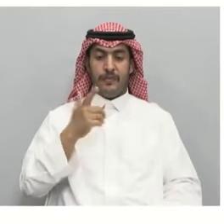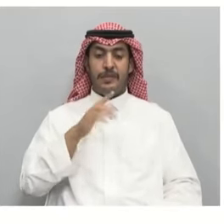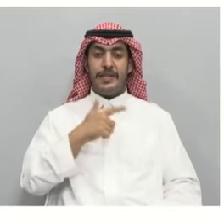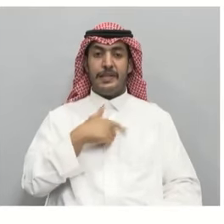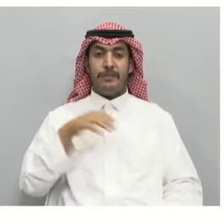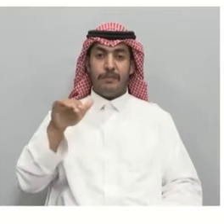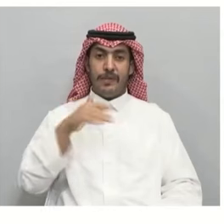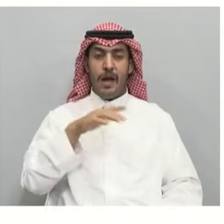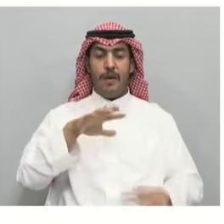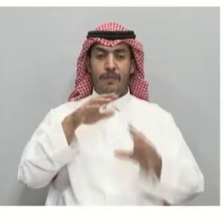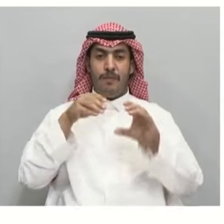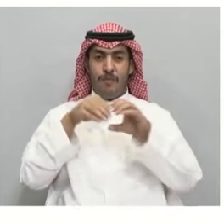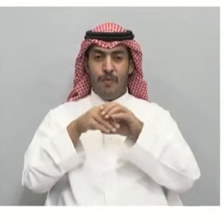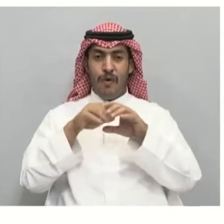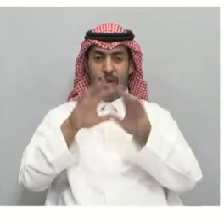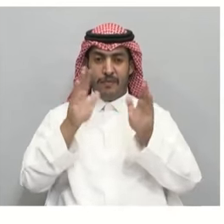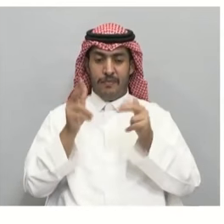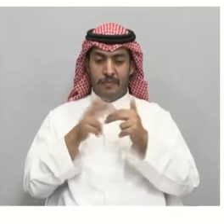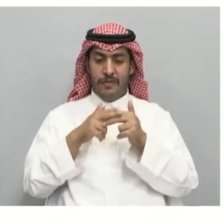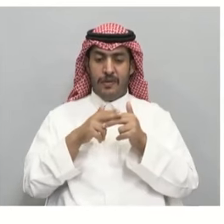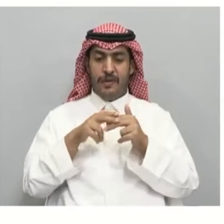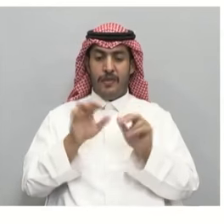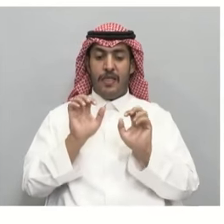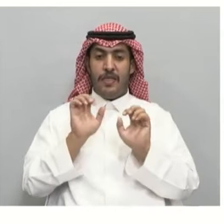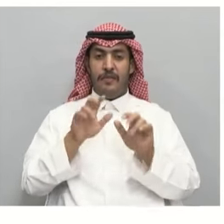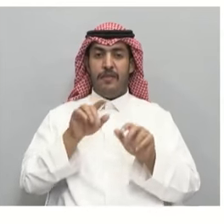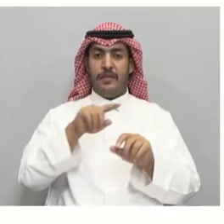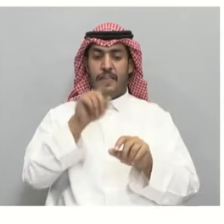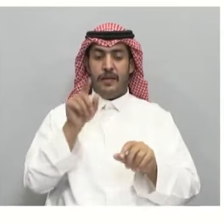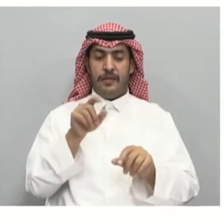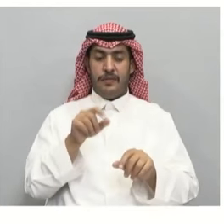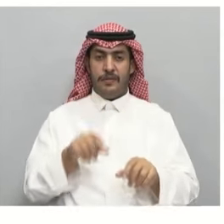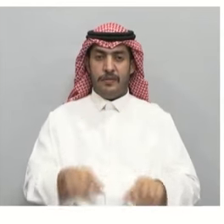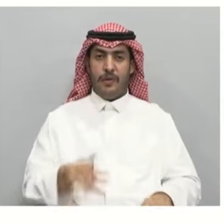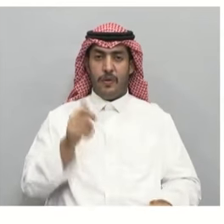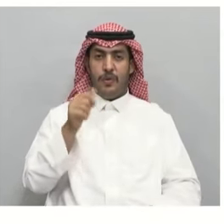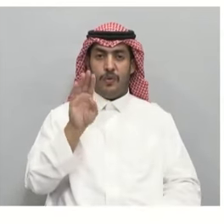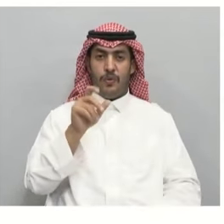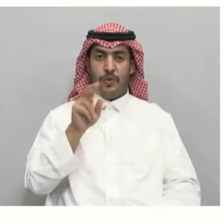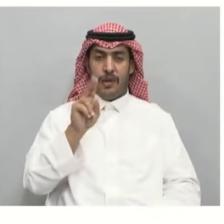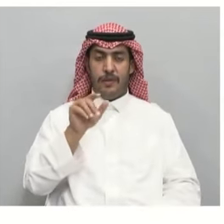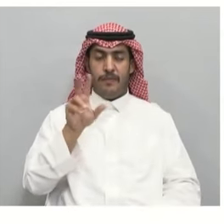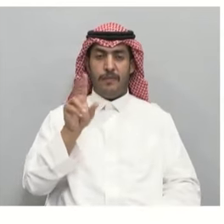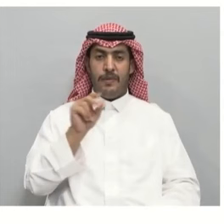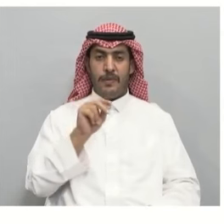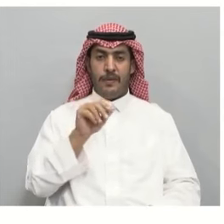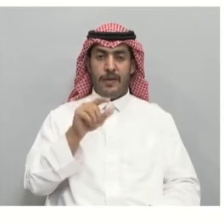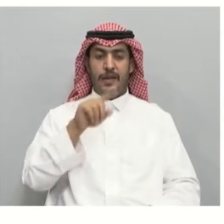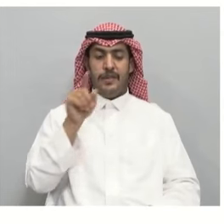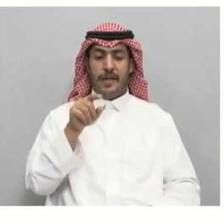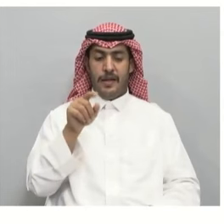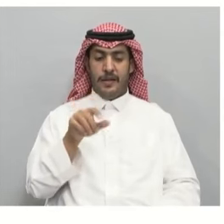المسار المغلق طيب مسار مغلق يتدفق فيه دائره او يتدفق فيه الكترونات مثل ما عرفنا